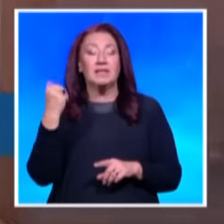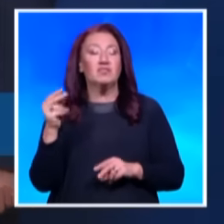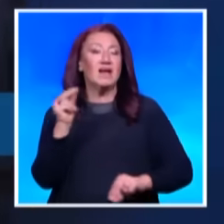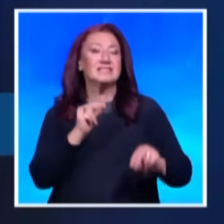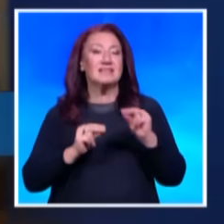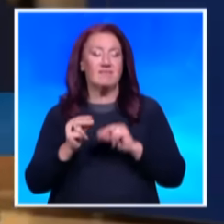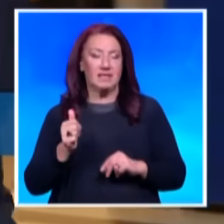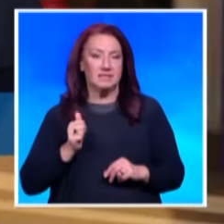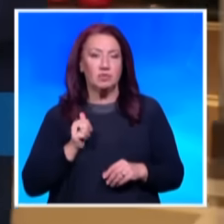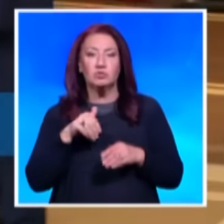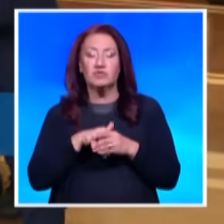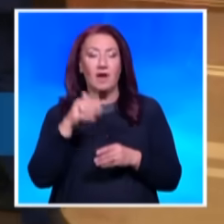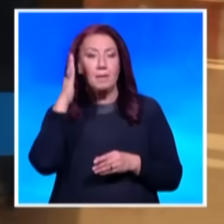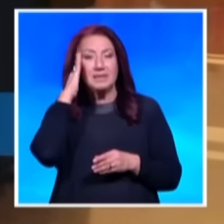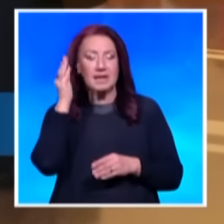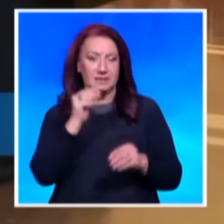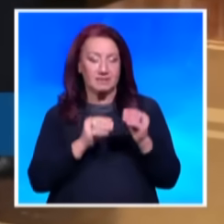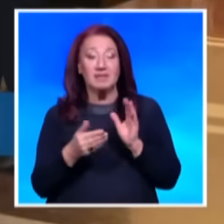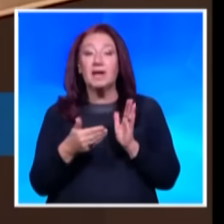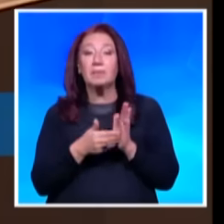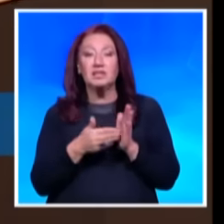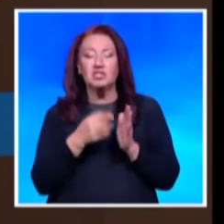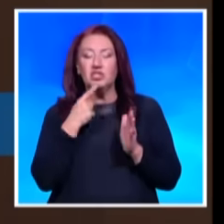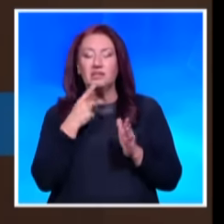съвет. Причината – дерогацията за руския петрол.